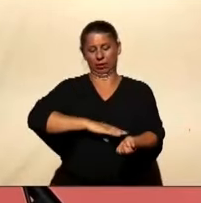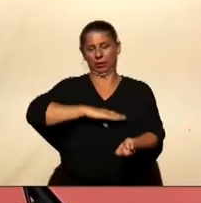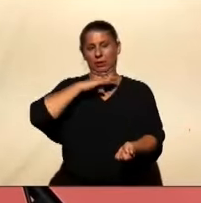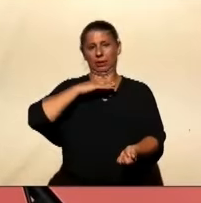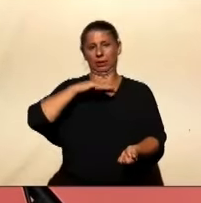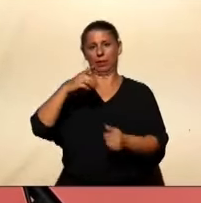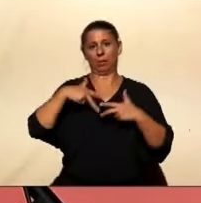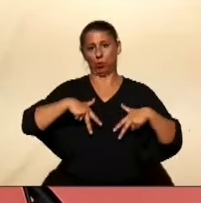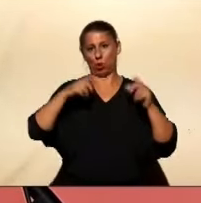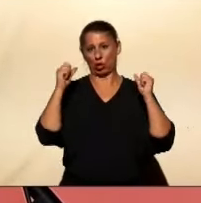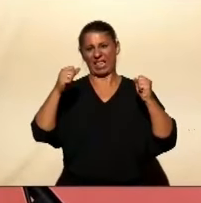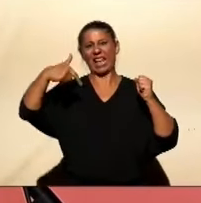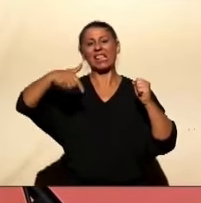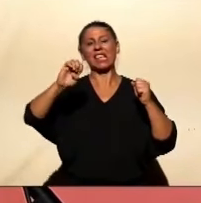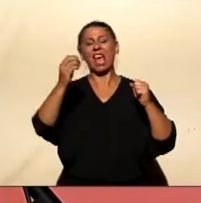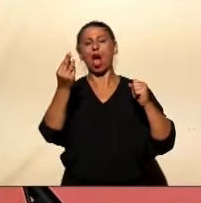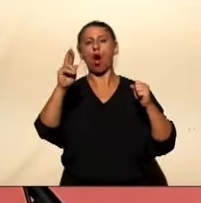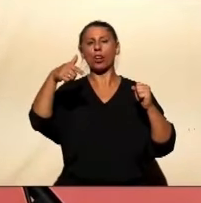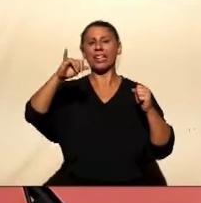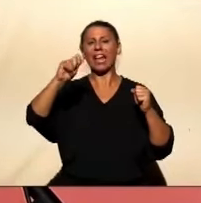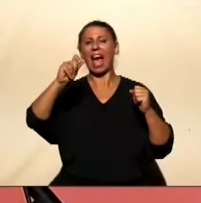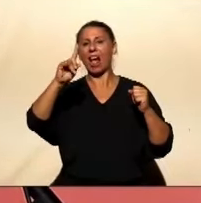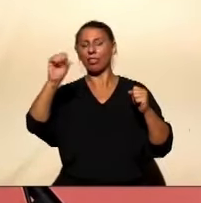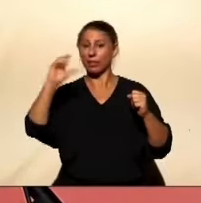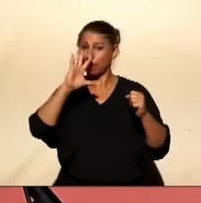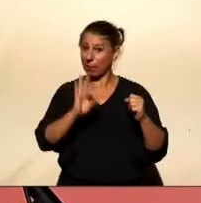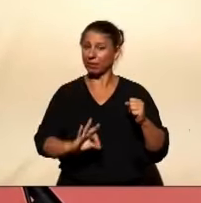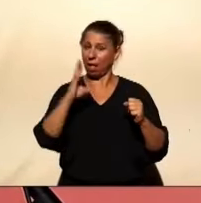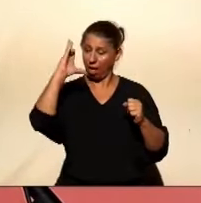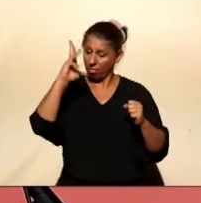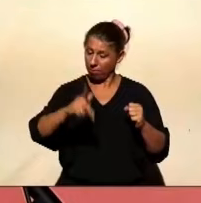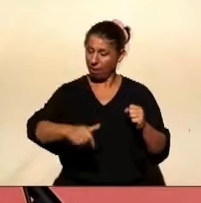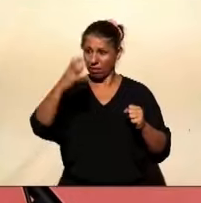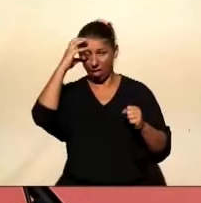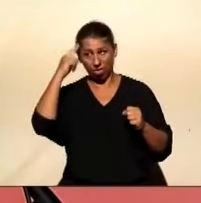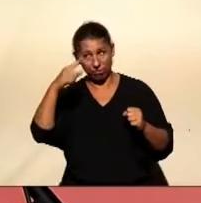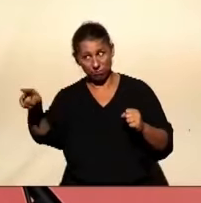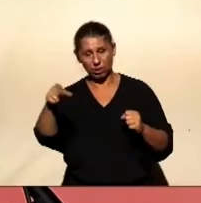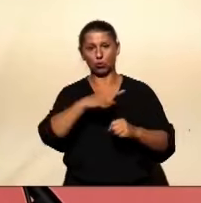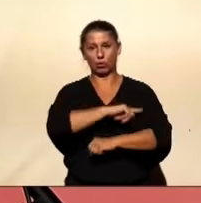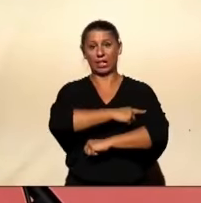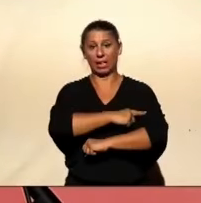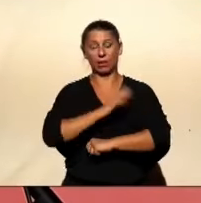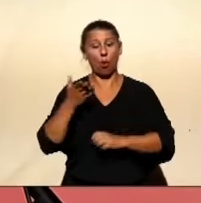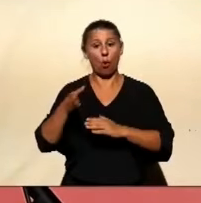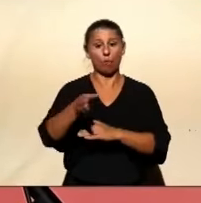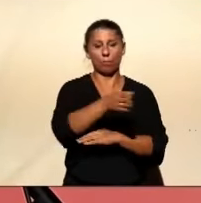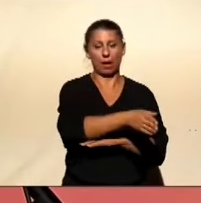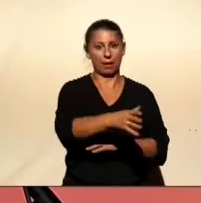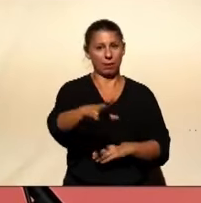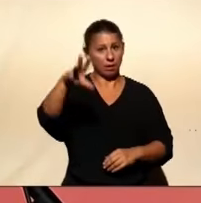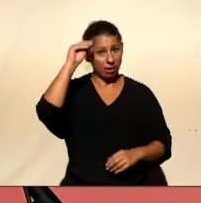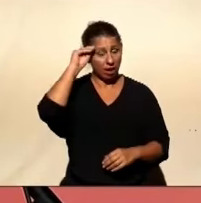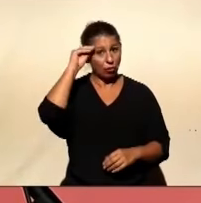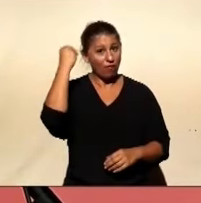την πραγματικότητα που του την υπενθυμίζουν καθημερινά οι γιατροί όπου πάει, και ας το βάλει καλά στο